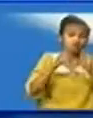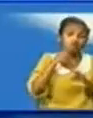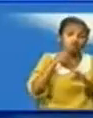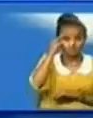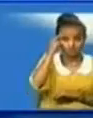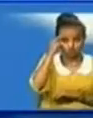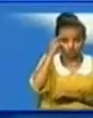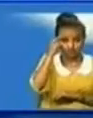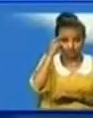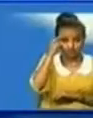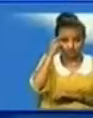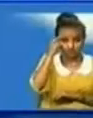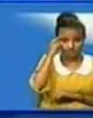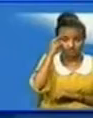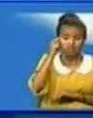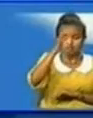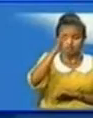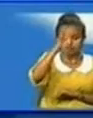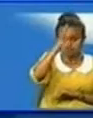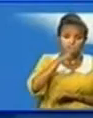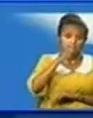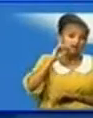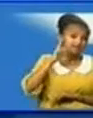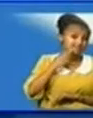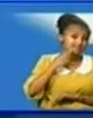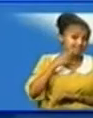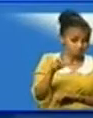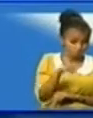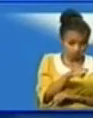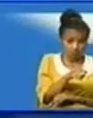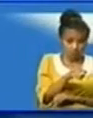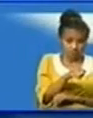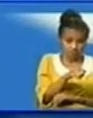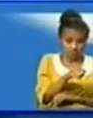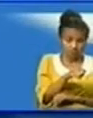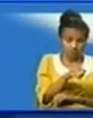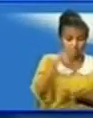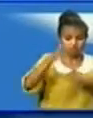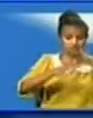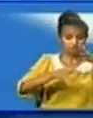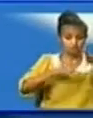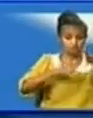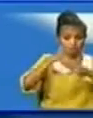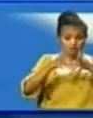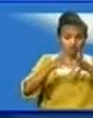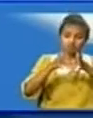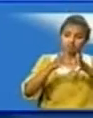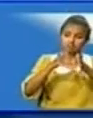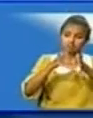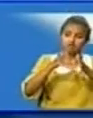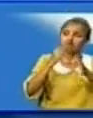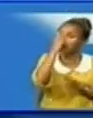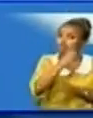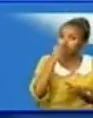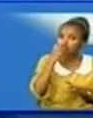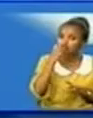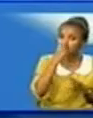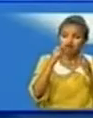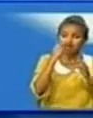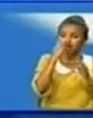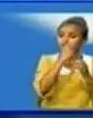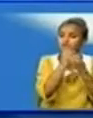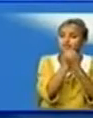አሉ። ከባድ አድርገው ስለሚያስቡት ነው እነሱም እንትን የሚሉት። እናታቸው ለኮንፈረንስ ሆኖ